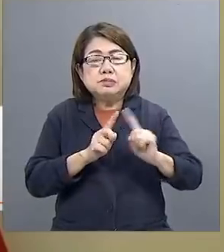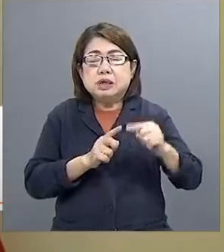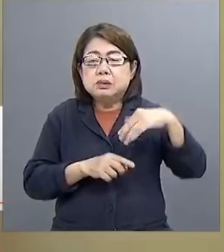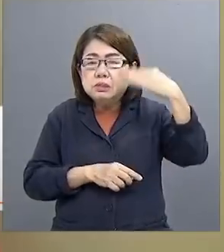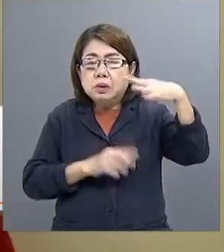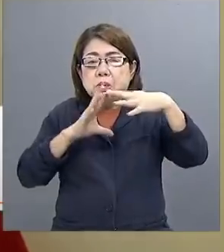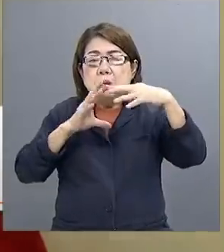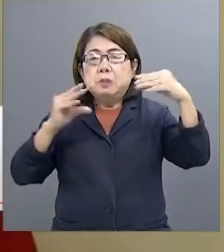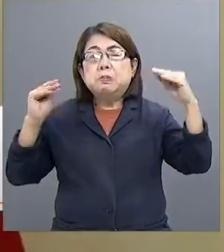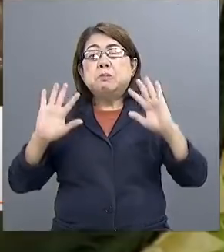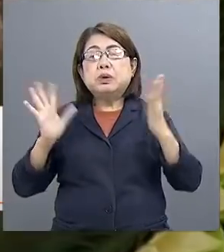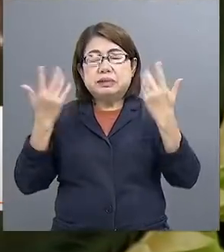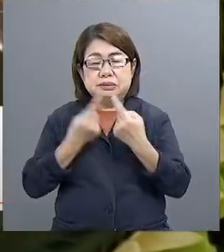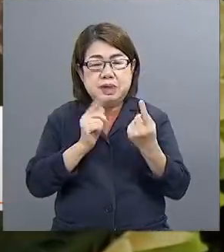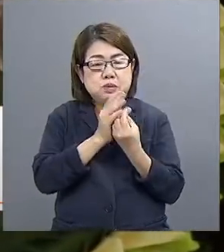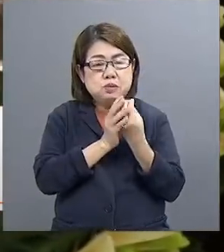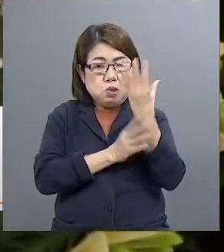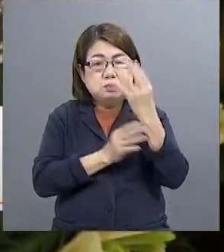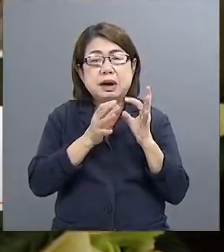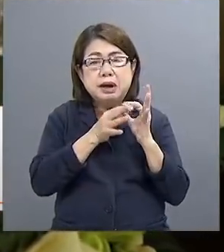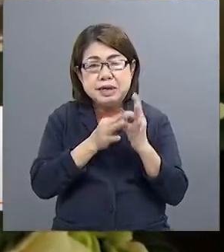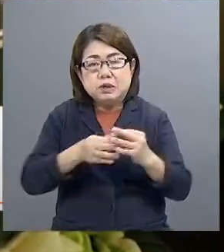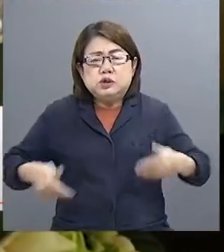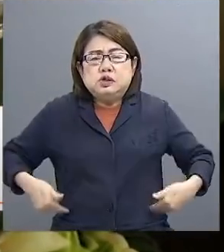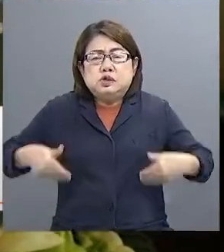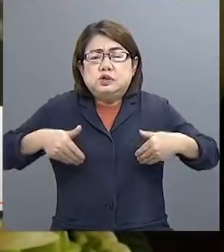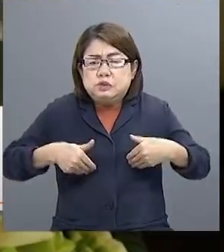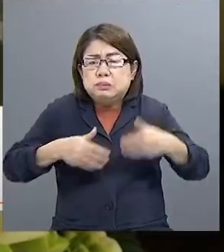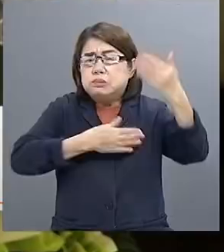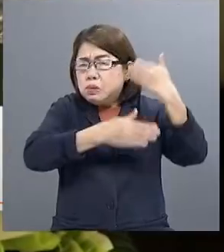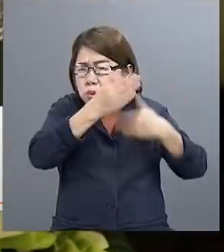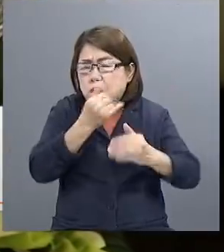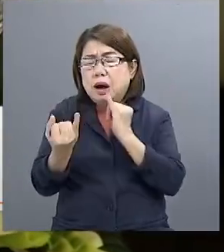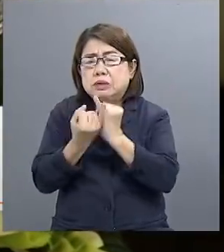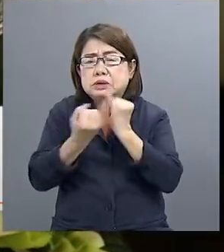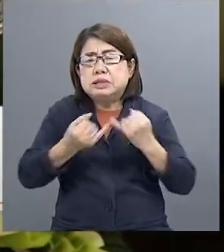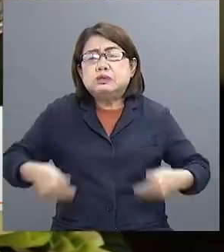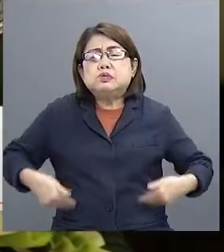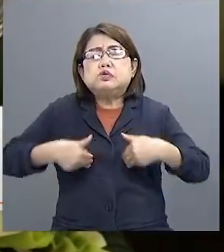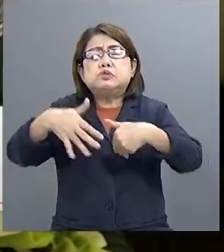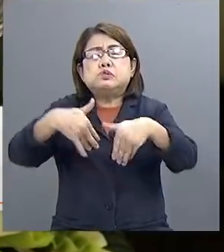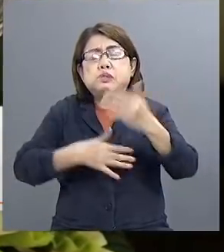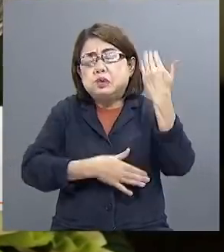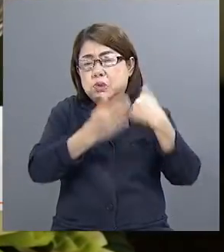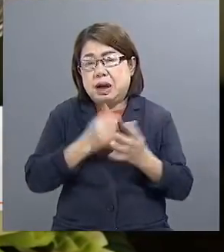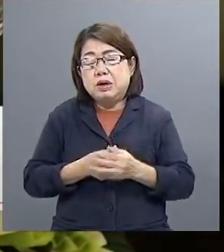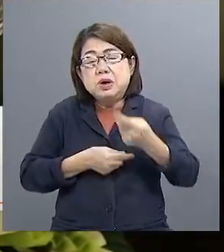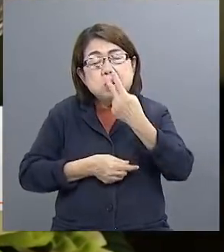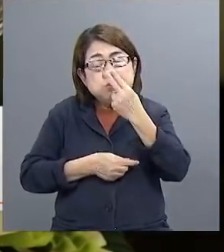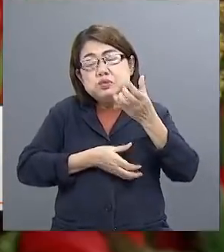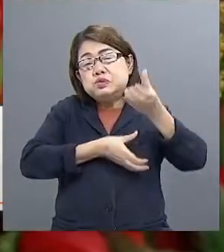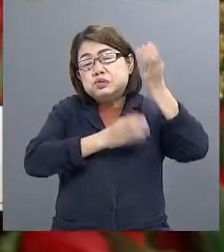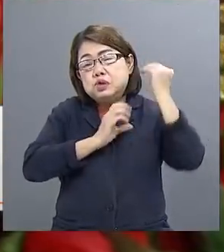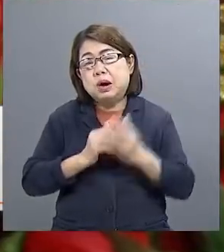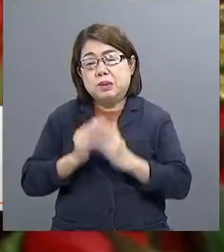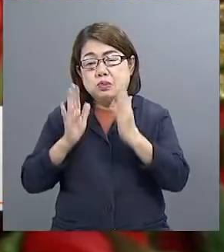นั้นดอกไม้เนี่ยจึงมีส่วนเกี่ยวข้องวิถีคนไทยมาอย่างช้านานนะครับก็ย้อนกลับไปเนี่ยสมัยก่อนข้าหลวงในวังก็จะนำดอกไม้